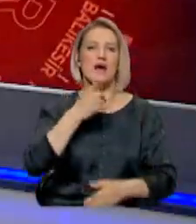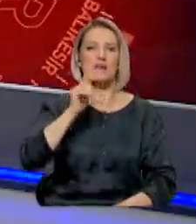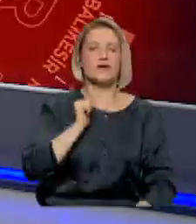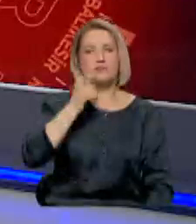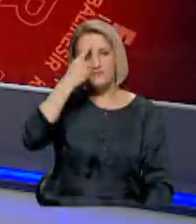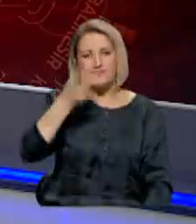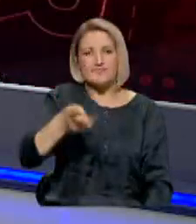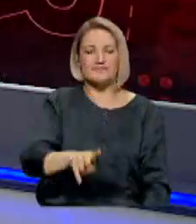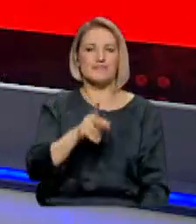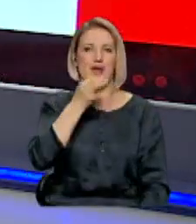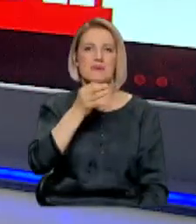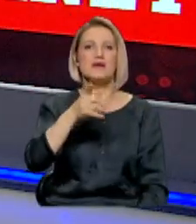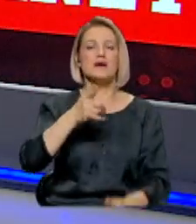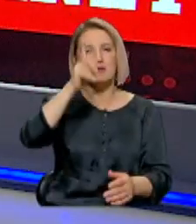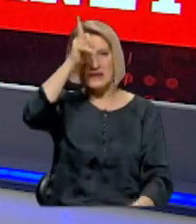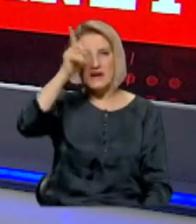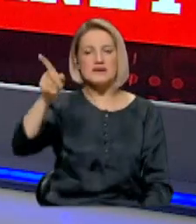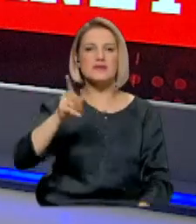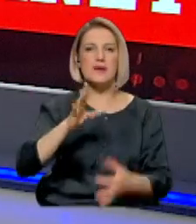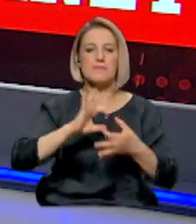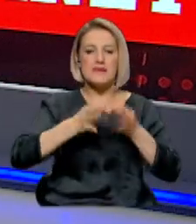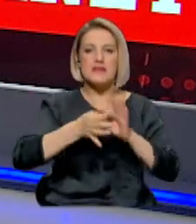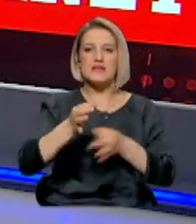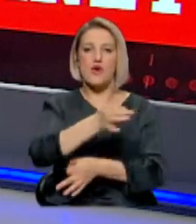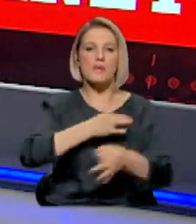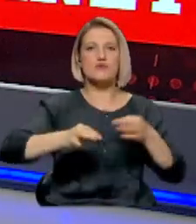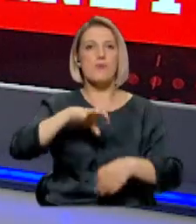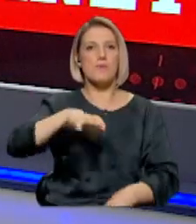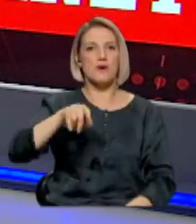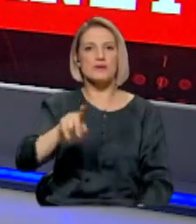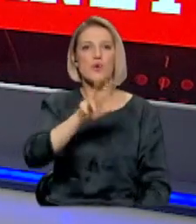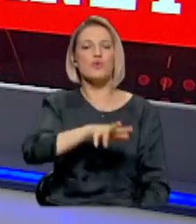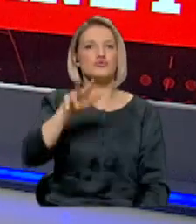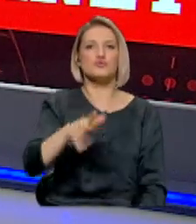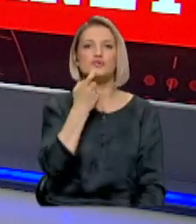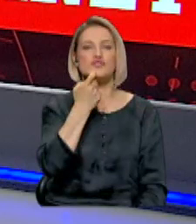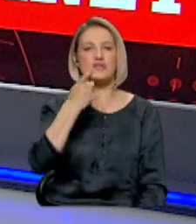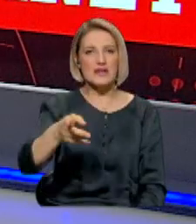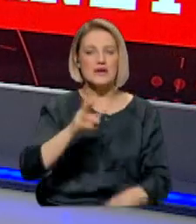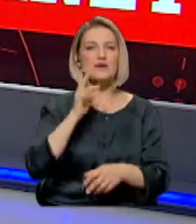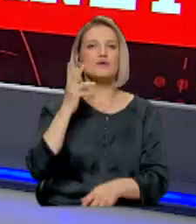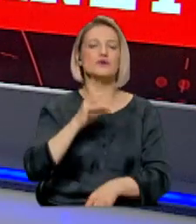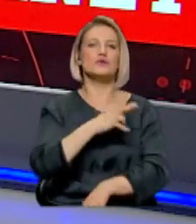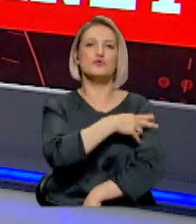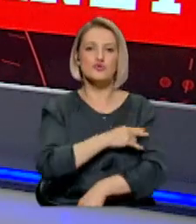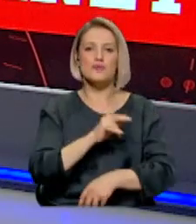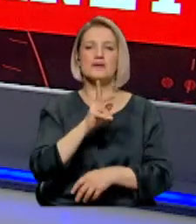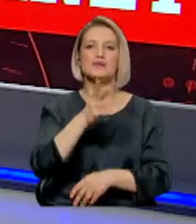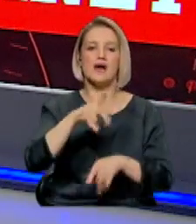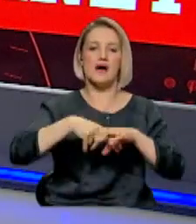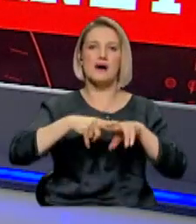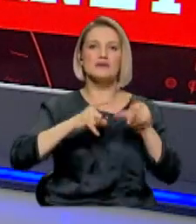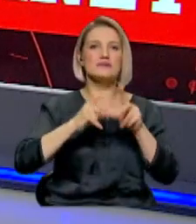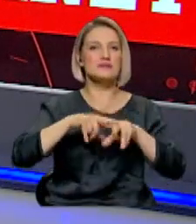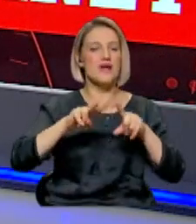bültene. Irak'ın kuzeyinde yürütülen Pençe Kilit Operasyon bölgesinde 33 yaşındaki piyade uzman çavuş Hasan Çatal